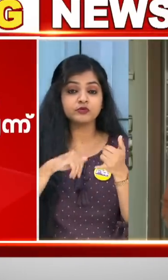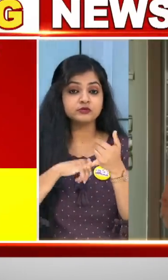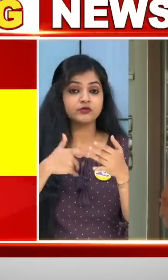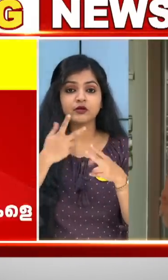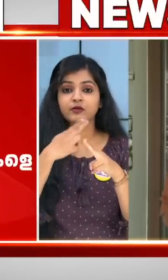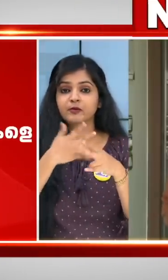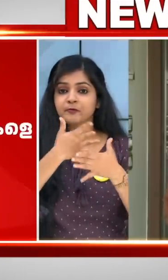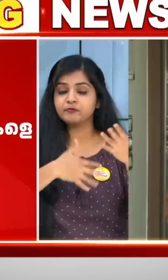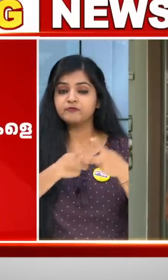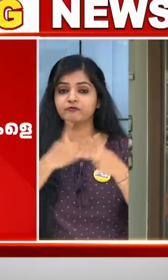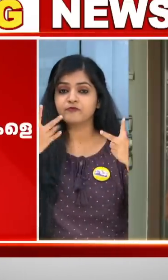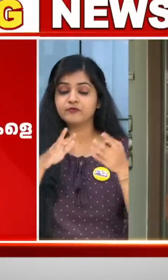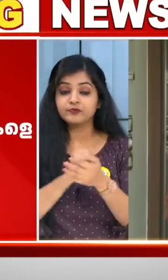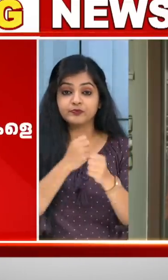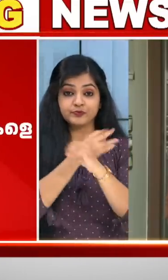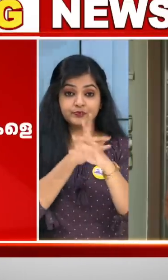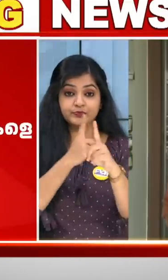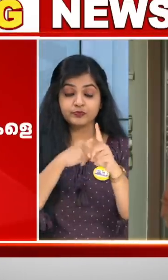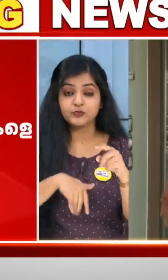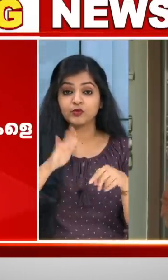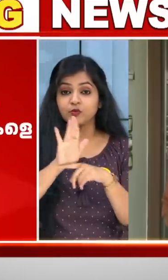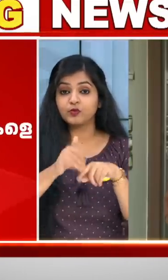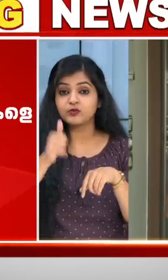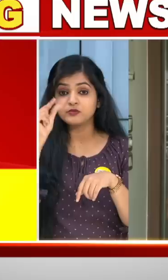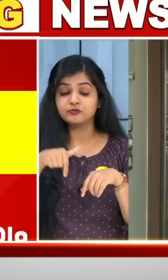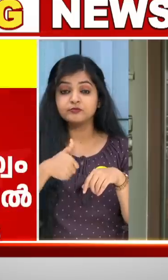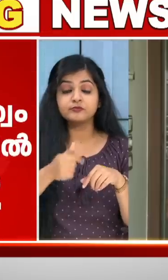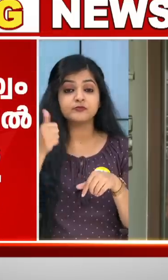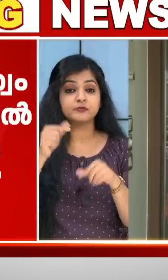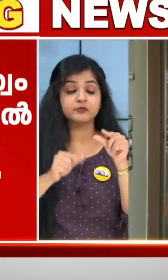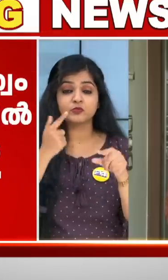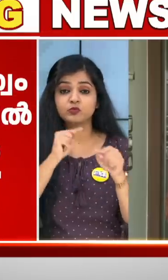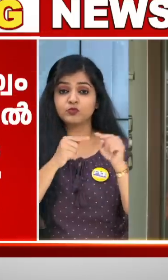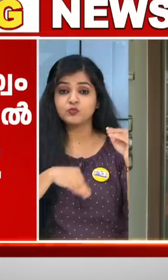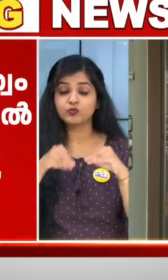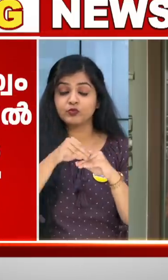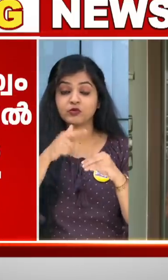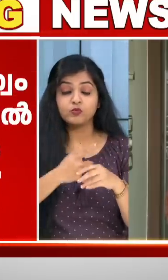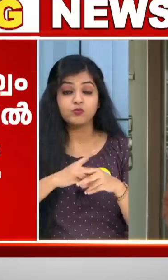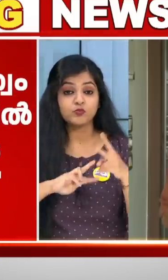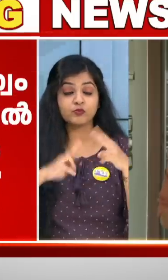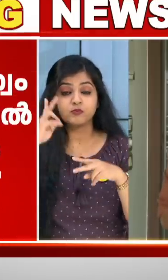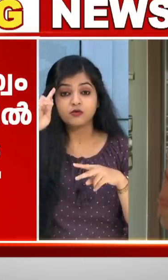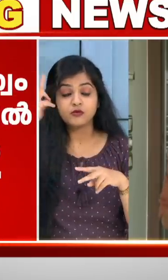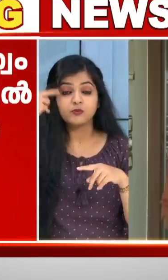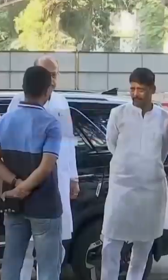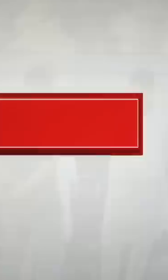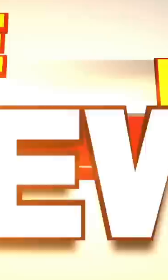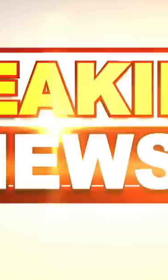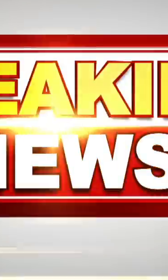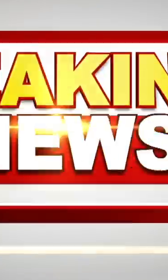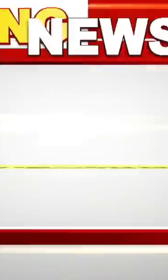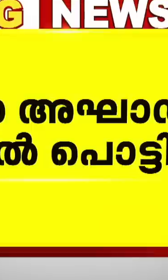ഏതായാലും മാധ്യമങ്ങളെ കണ്ട കോൺഗ്രസ് നേതാക്കൾ ഓരോരുത്തരായി വലിയ വിമർശനം ഉന്നയിക്കുന്നത്, അതിൽ ഏറ്റവും പൊട്ടിത്തെറിച്ച രീതിയിൽ വളരെ കടുത്ത ഭാഷയിൽ